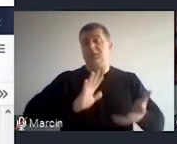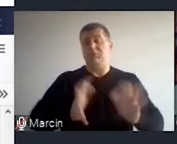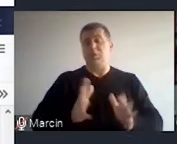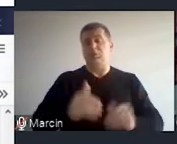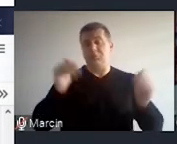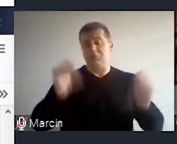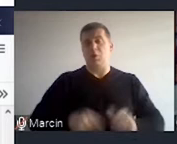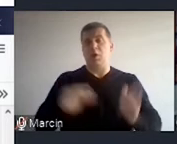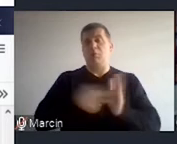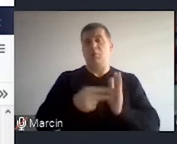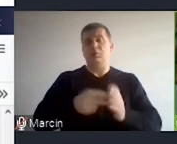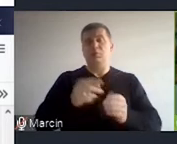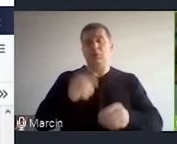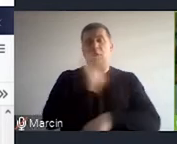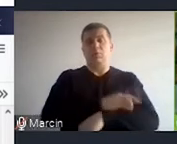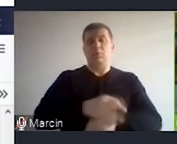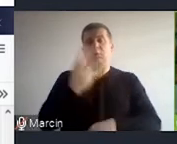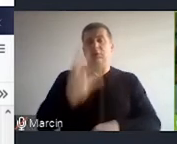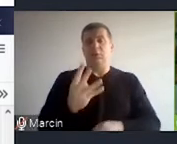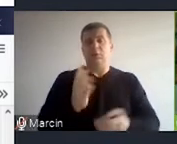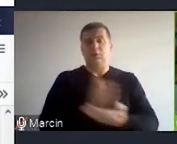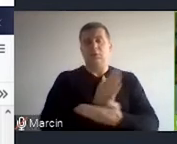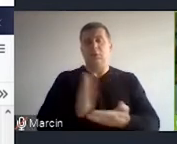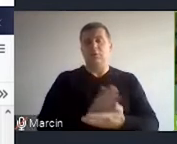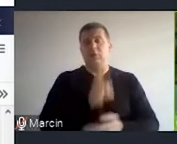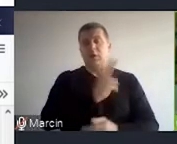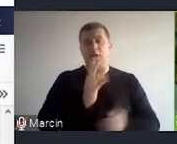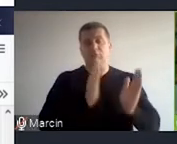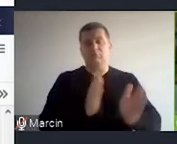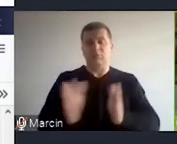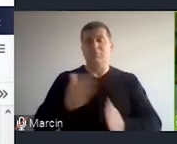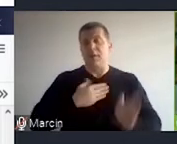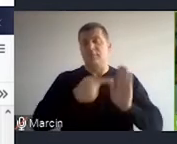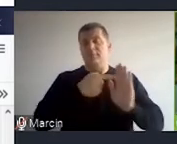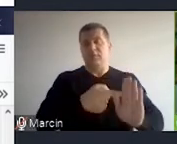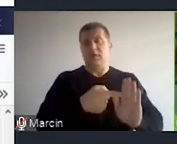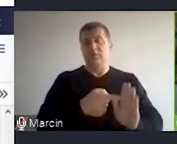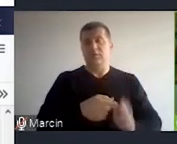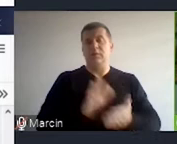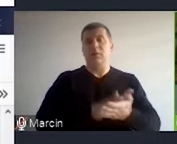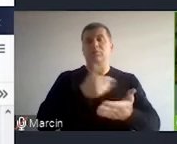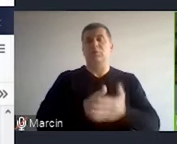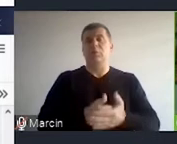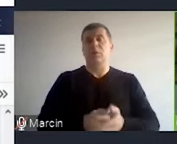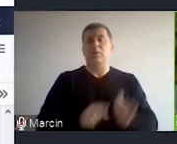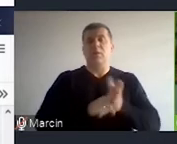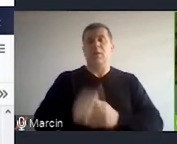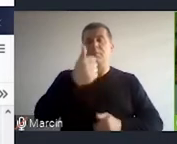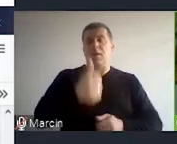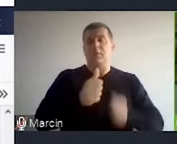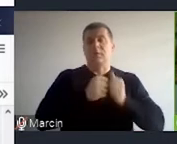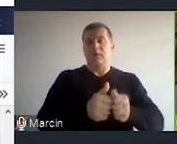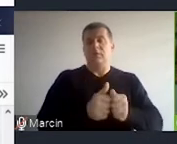stanie podzielić projekt na cztery. Do każdego mam wskaźniki. I na przykład dla pierwszego